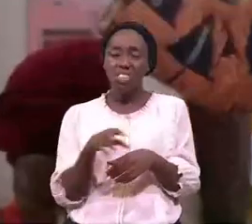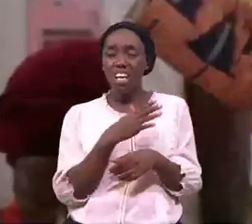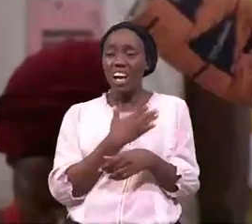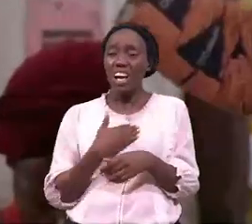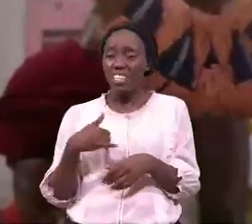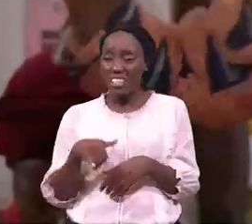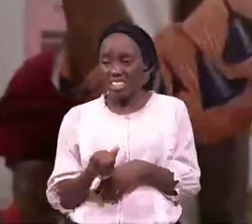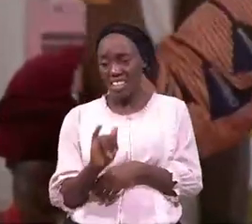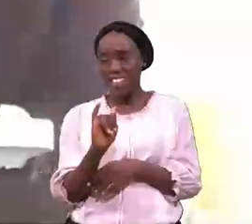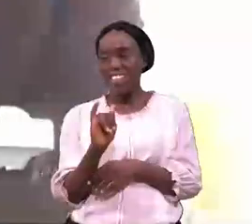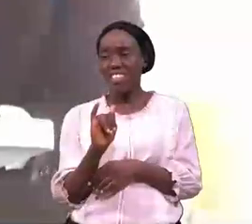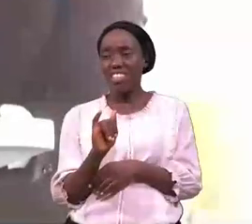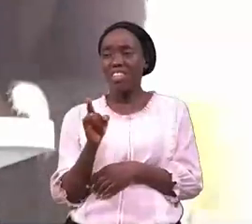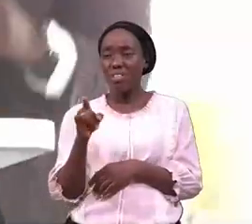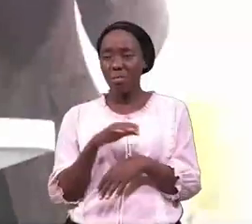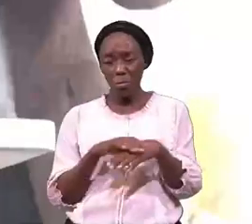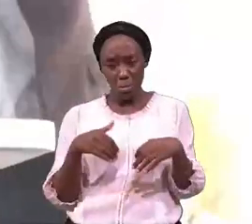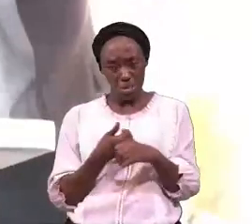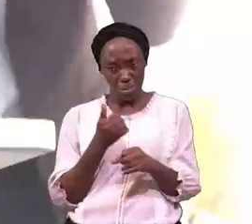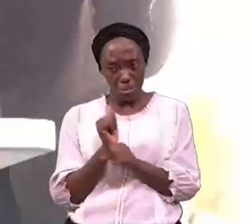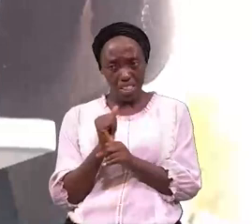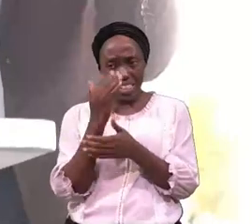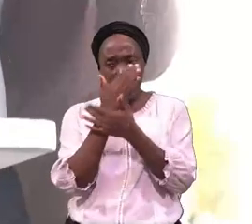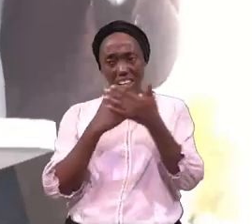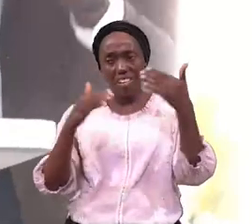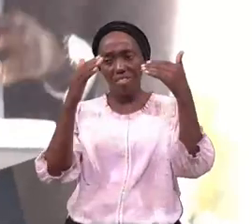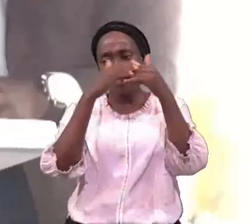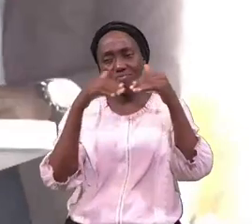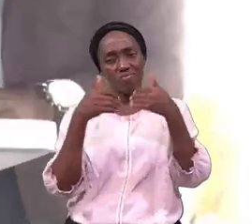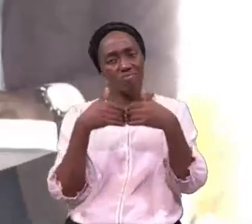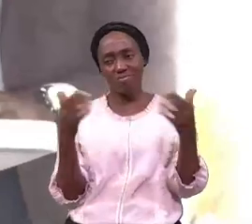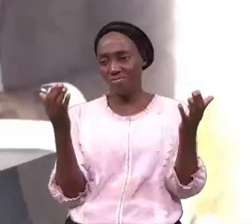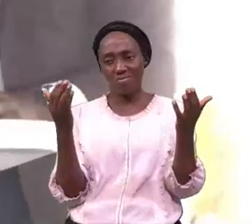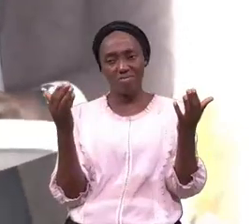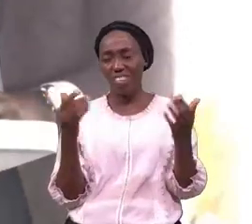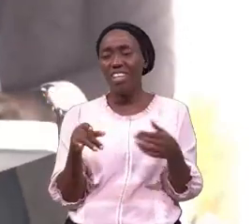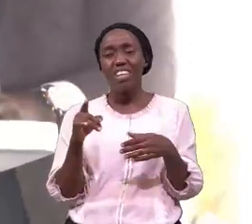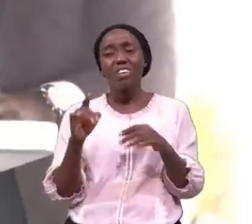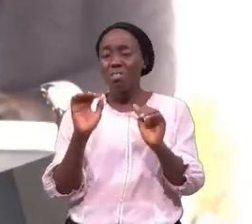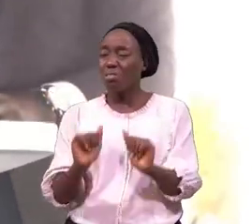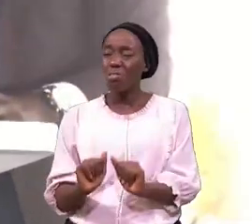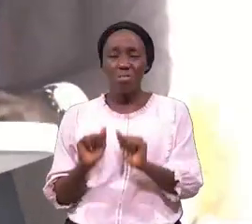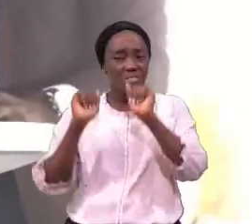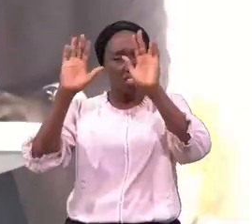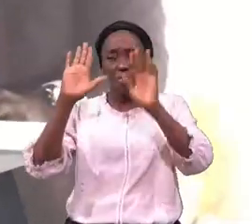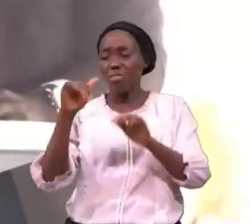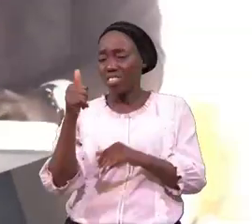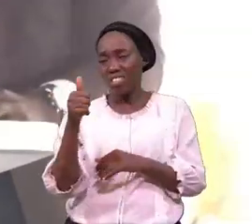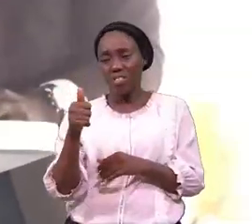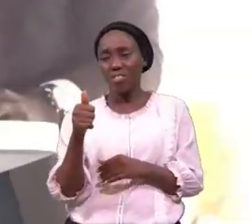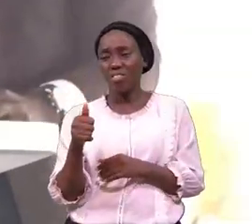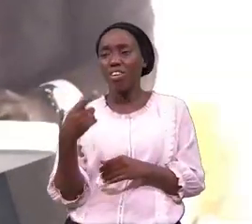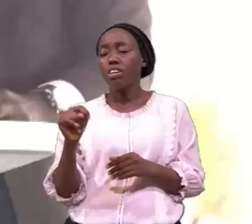Mais si tu ne vas pas au ciel, consacre-toi, abandonne-toi.